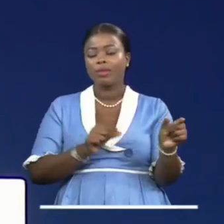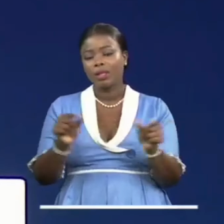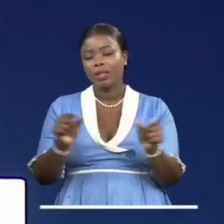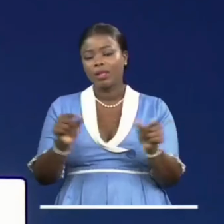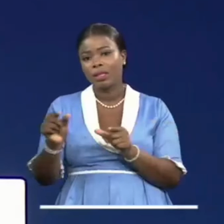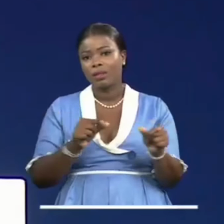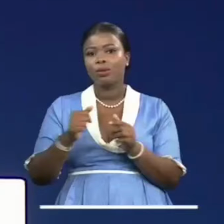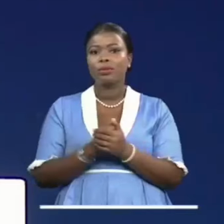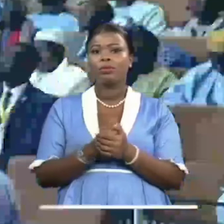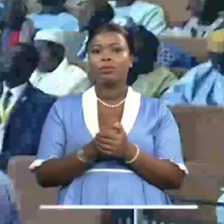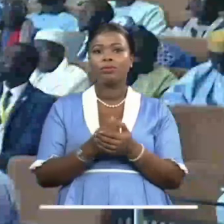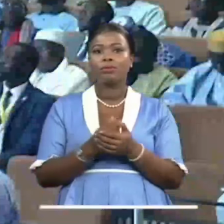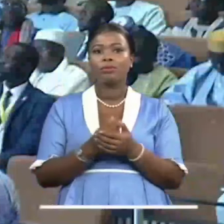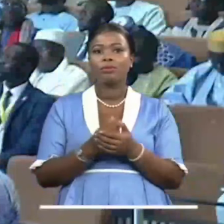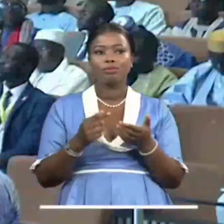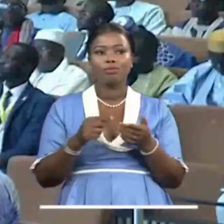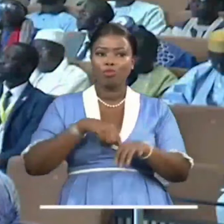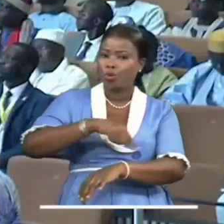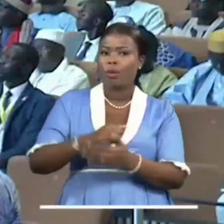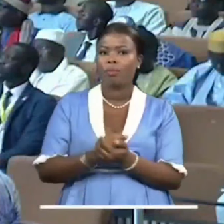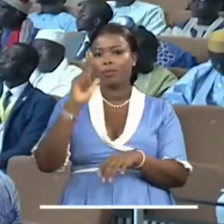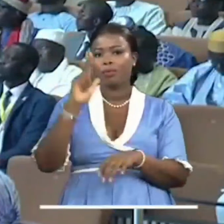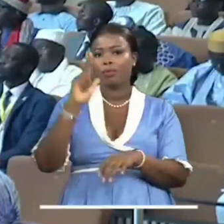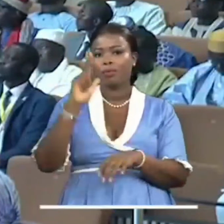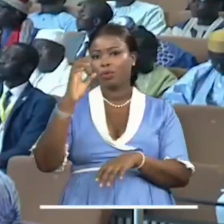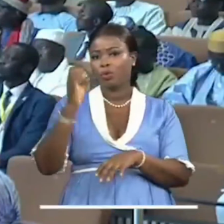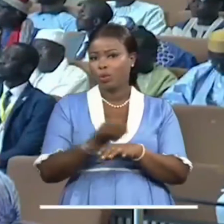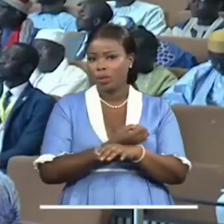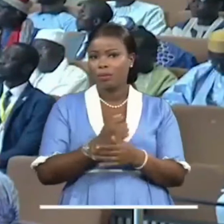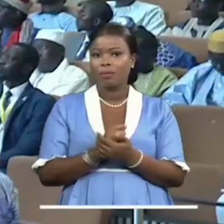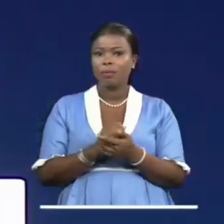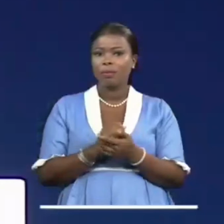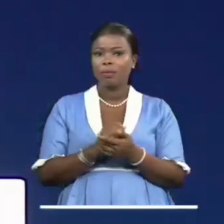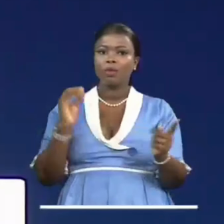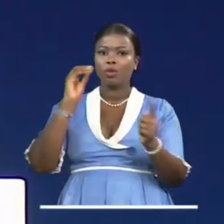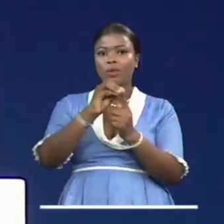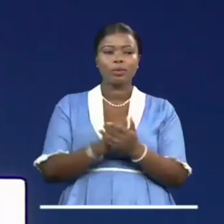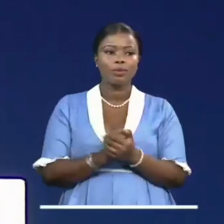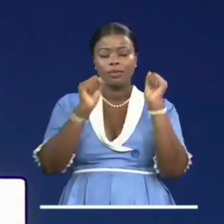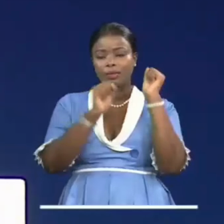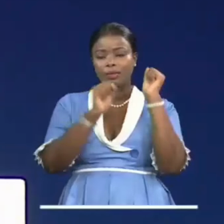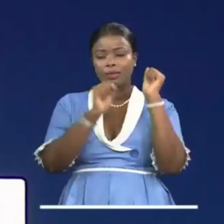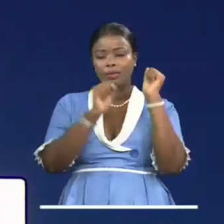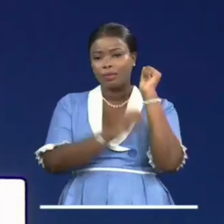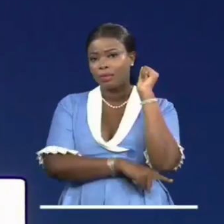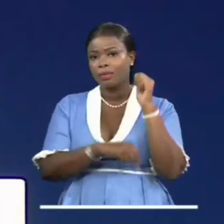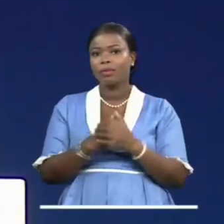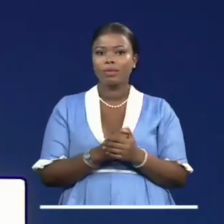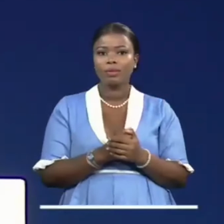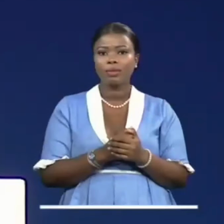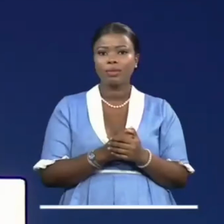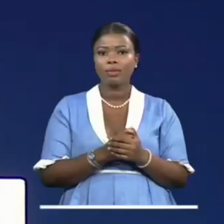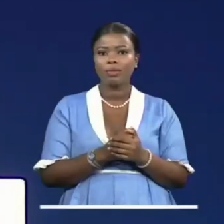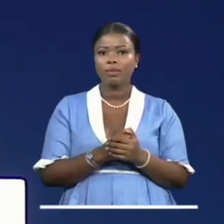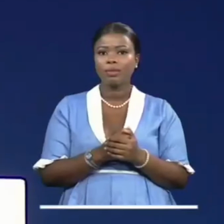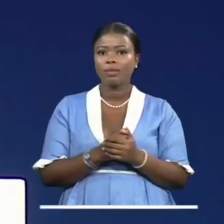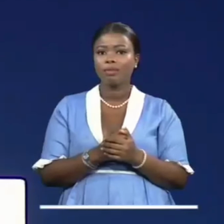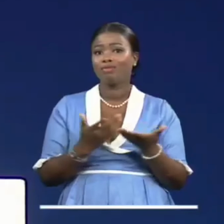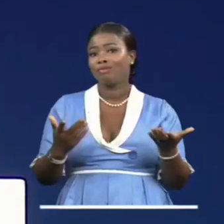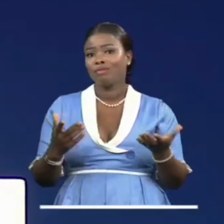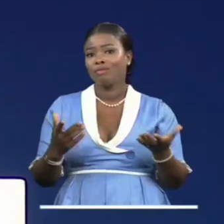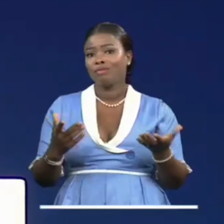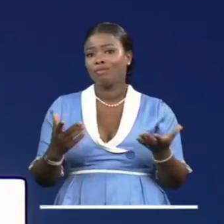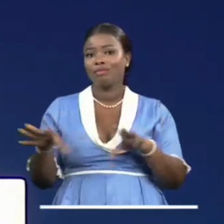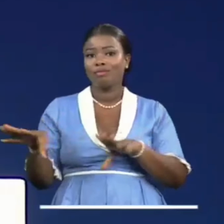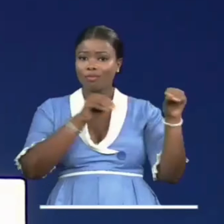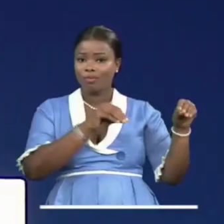naturel le troisè objectif c'est un objectif auquel le Sénégal a souscrit avec l'initiative jetp c'est la transition énergétique juste